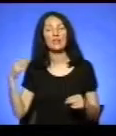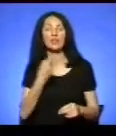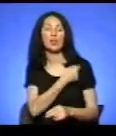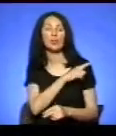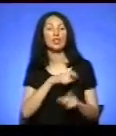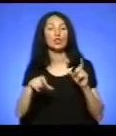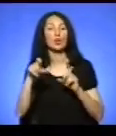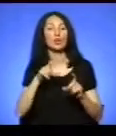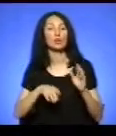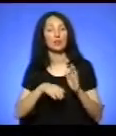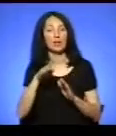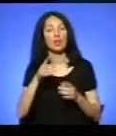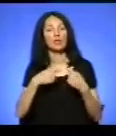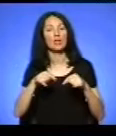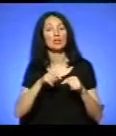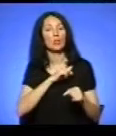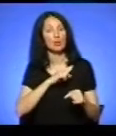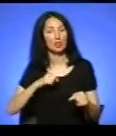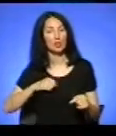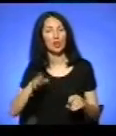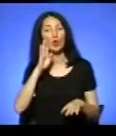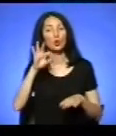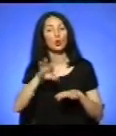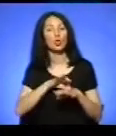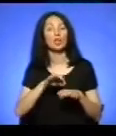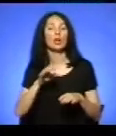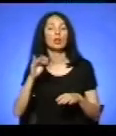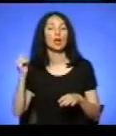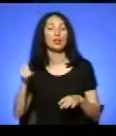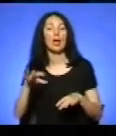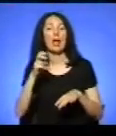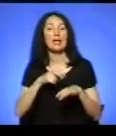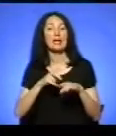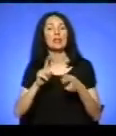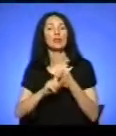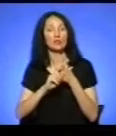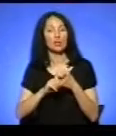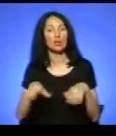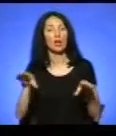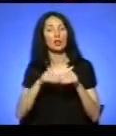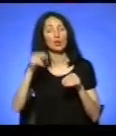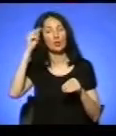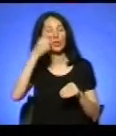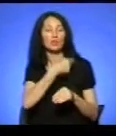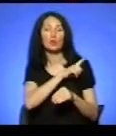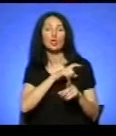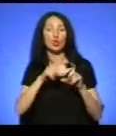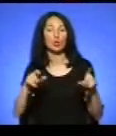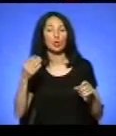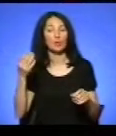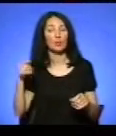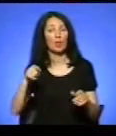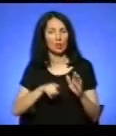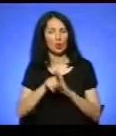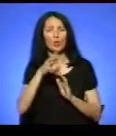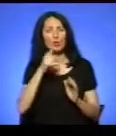університет, відділення педіатрії. Дружина Жанна – лікар-інфекціоніст. Разом навчались у виші. Відтоді працював дитячим лікарем,